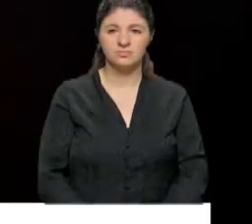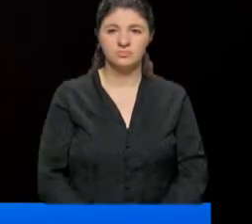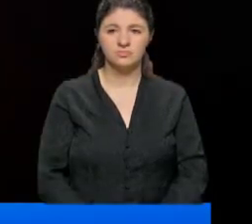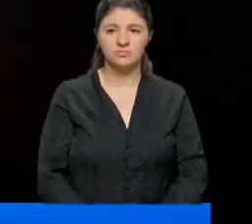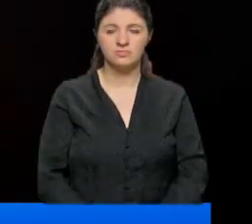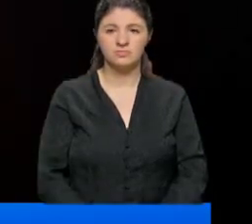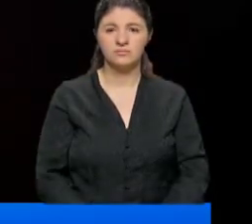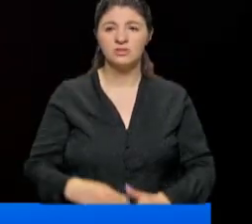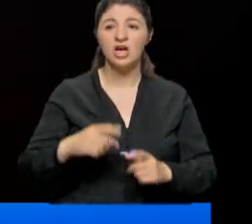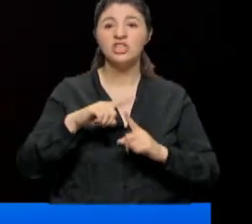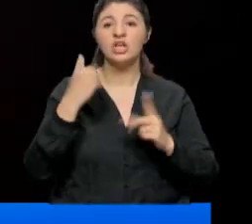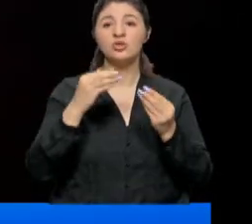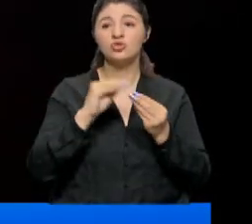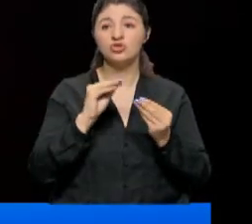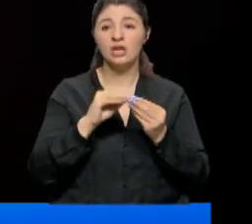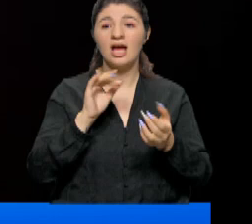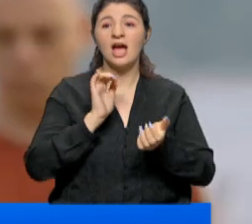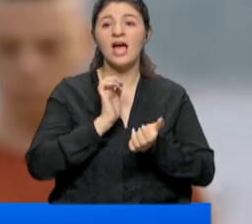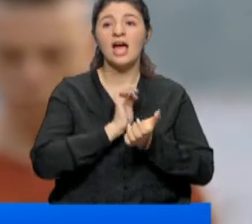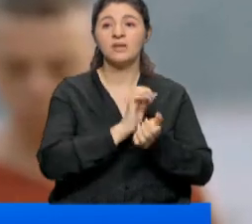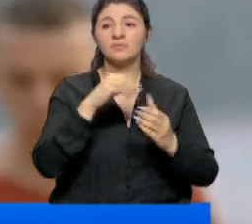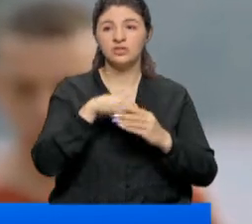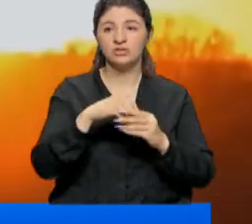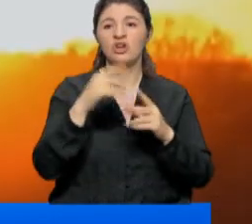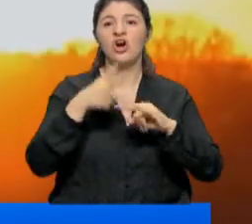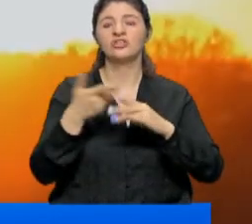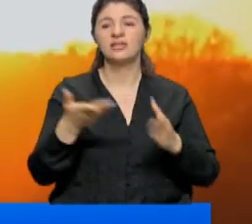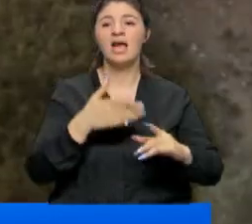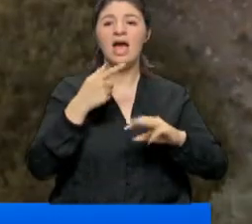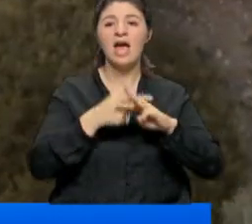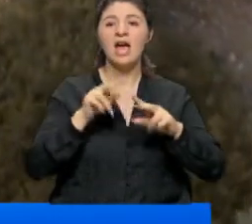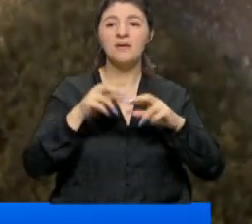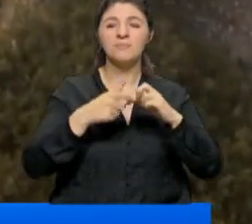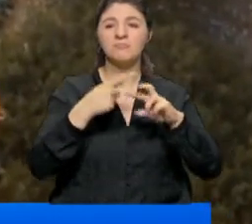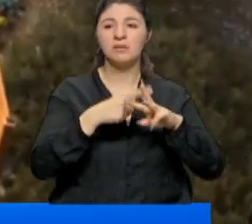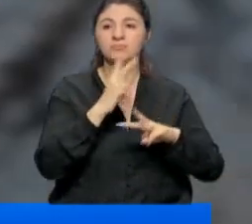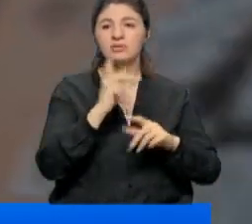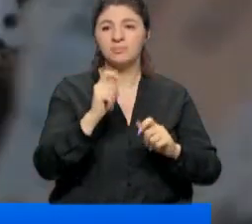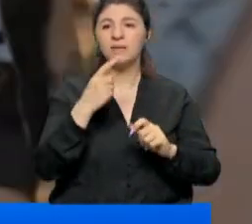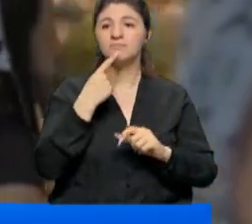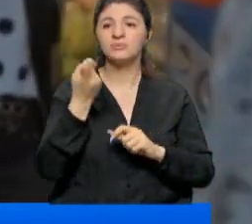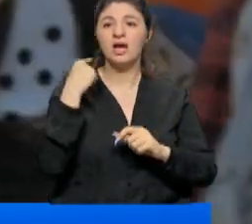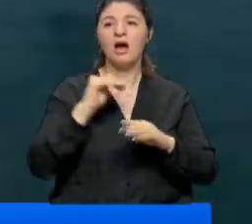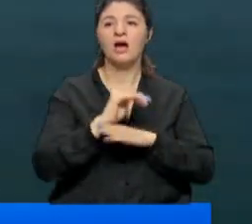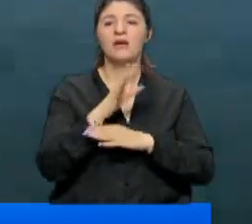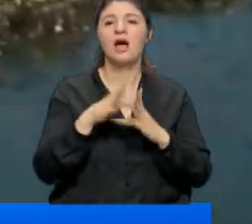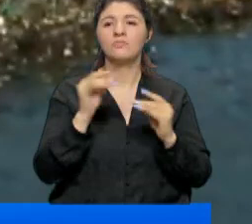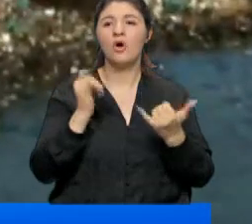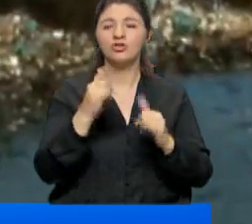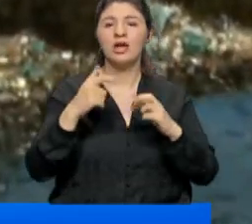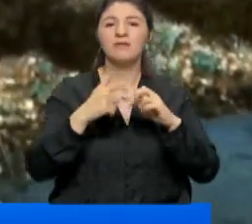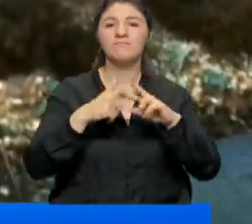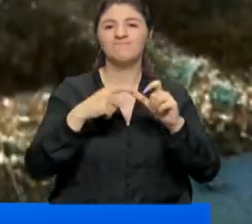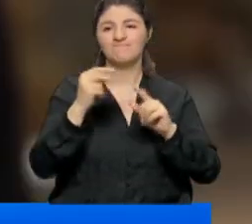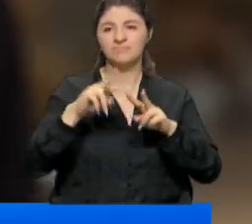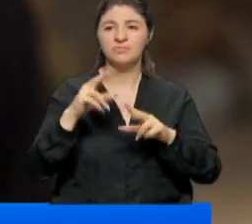bu dijital Kuşlar ceza evinize Hoşgeldin Emre kalıp tarafından yönetilen geçtiğimiz yıl hayatını kaybeden oyuncu